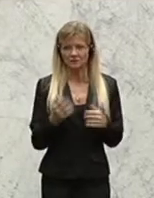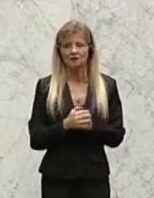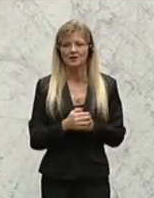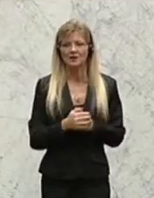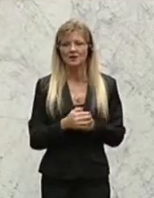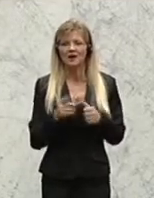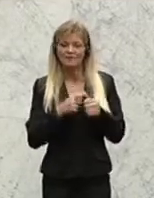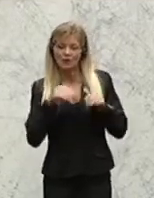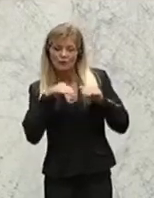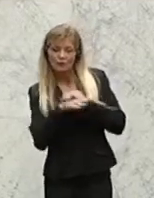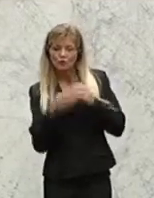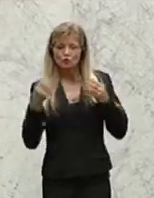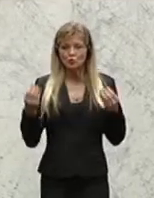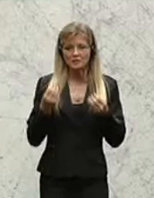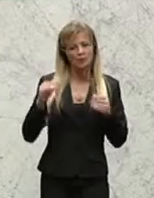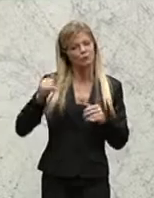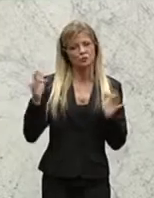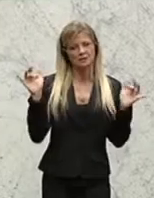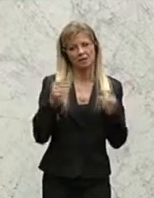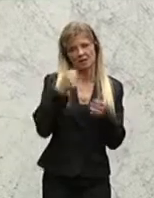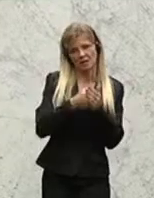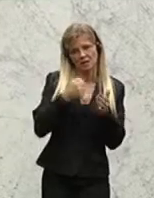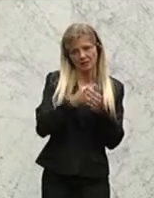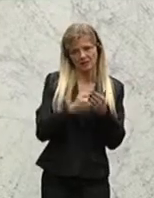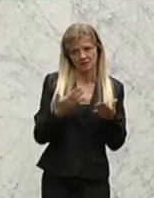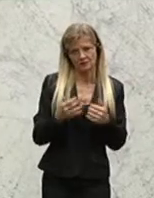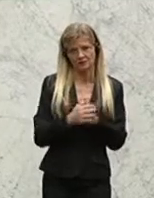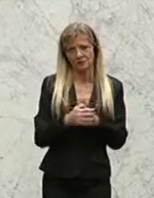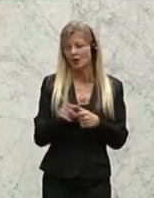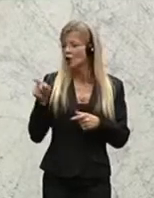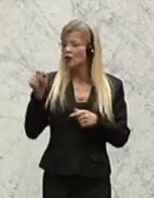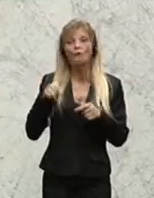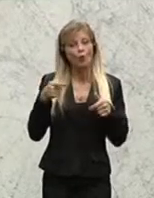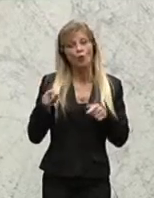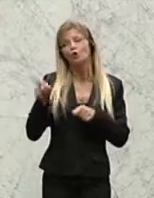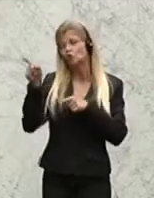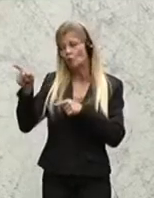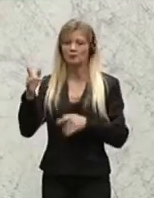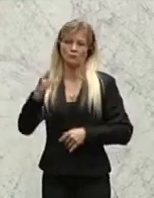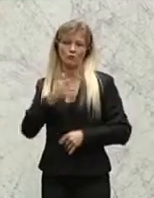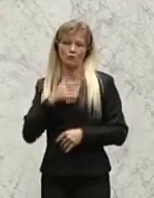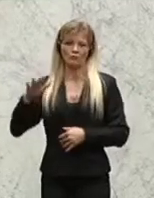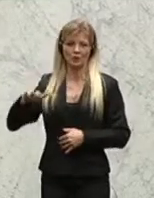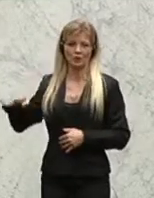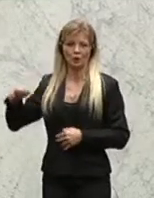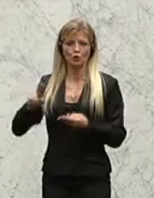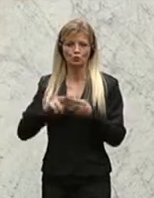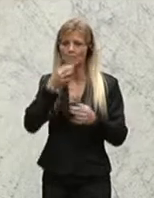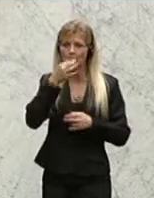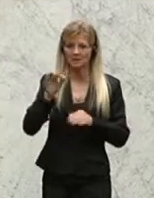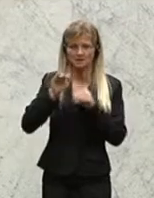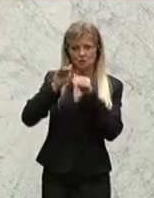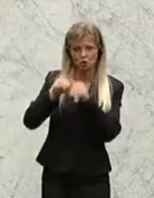der Fluchtursachen und Fluchtbewegungen in den betroffenen Regionen sein, einen besseren Schutz sowie